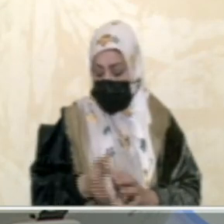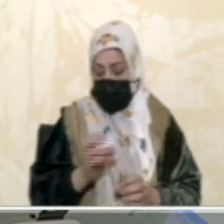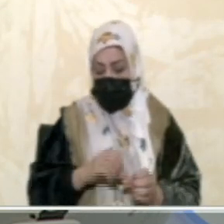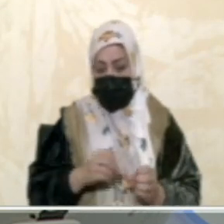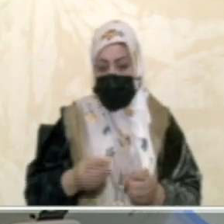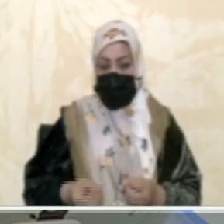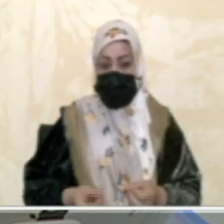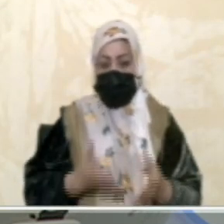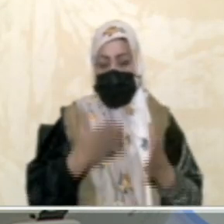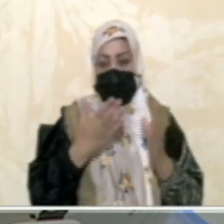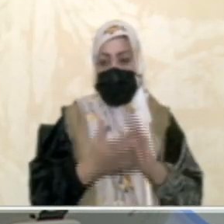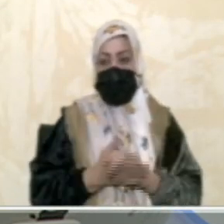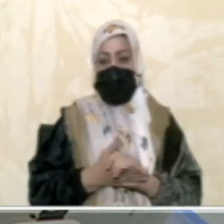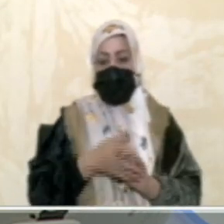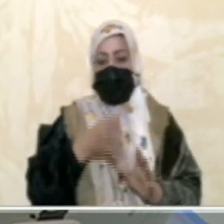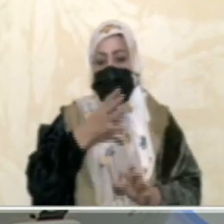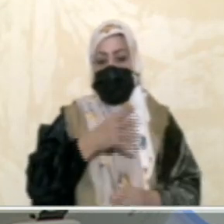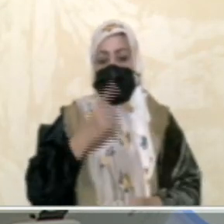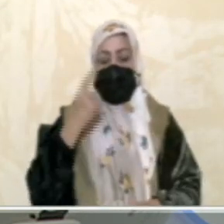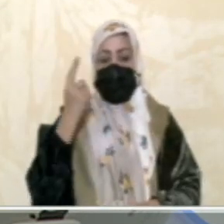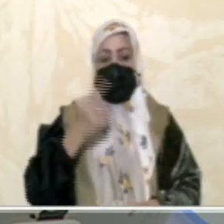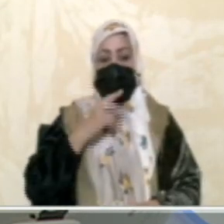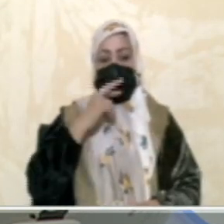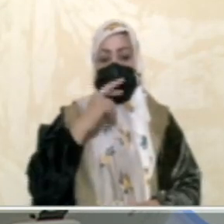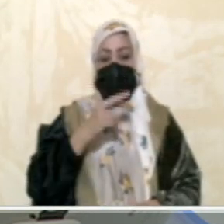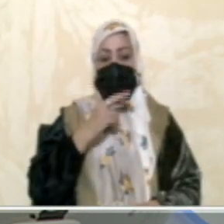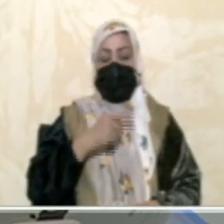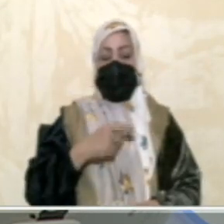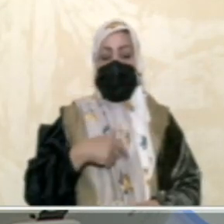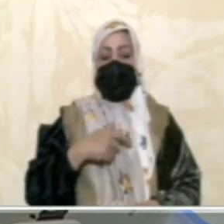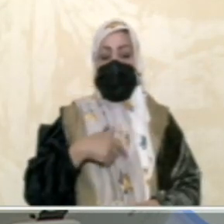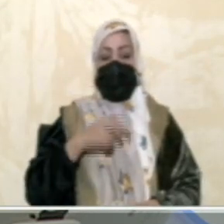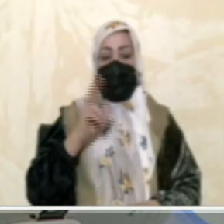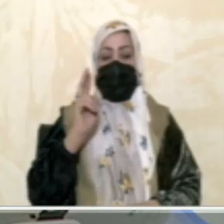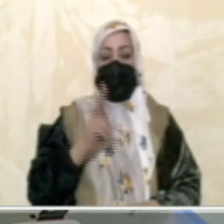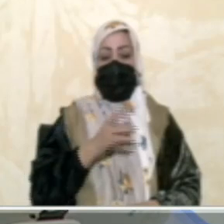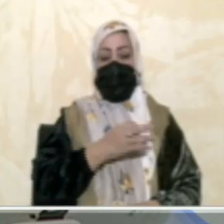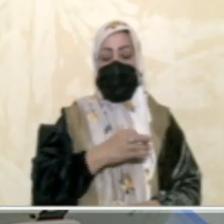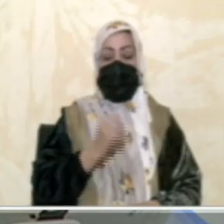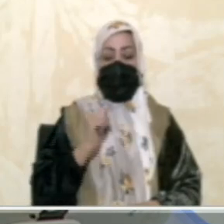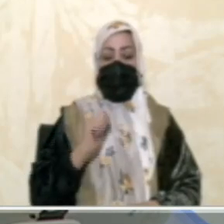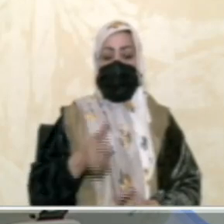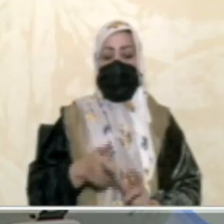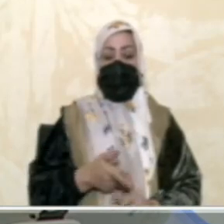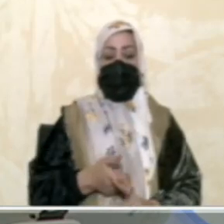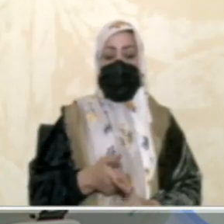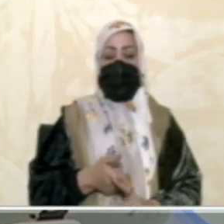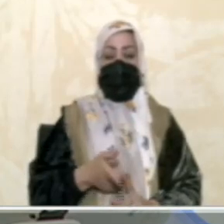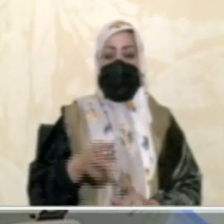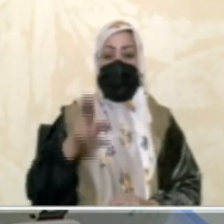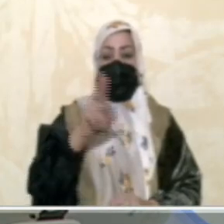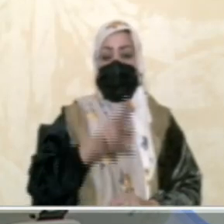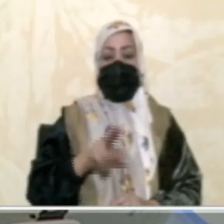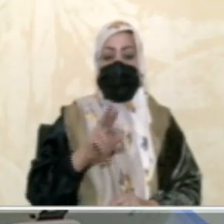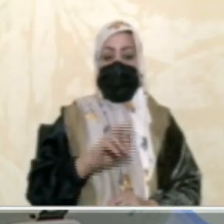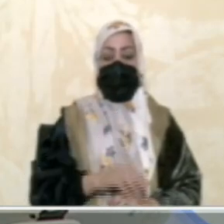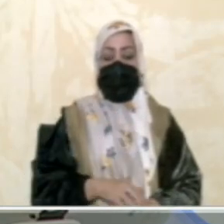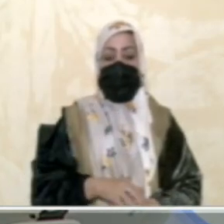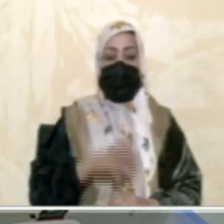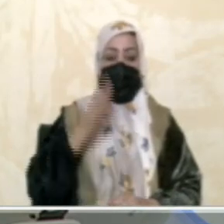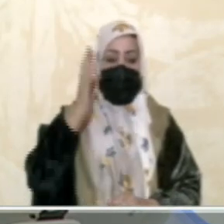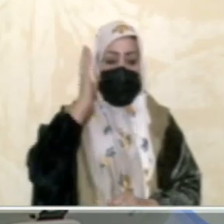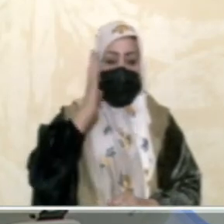واجب واحنا سؤال ولا التوجيه تصلي في لما